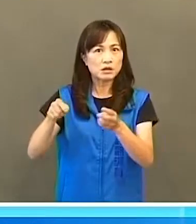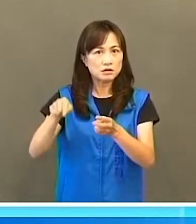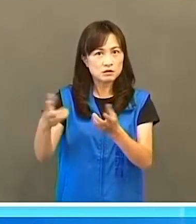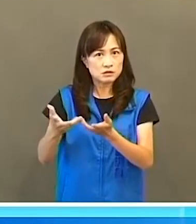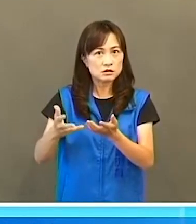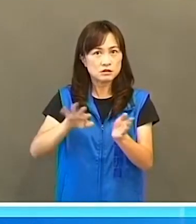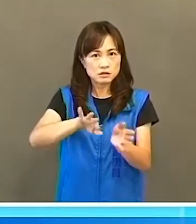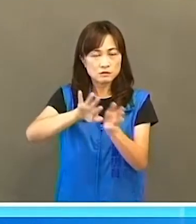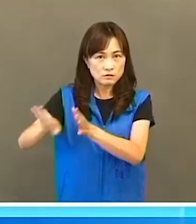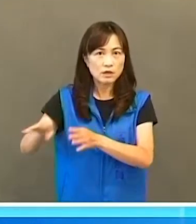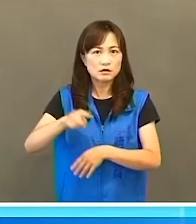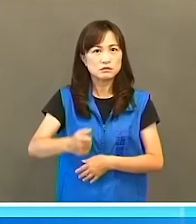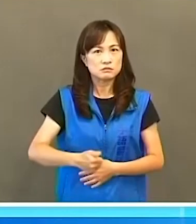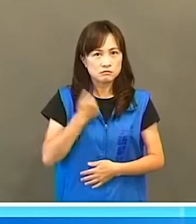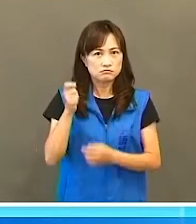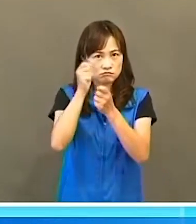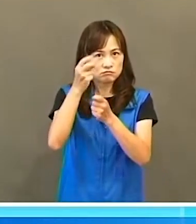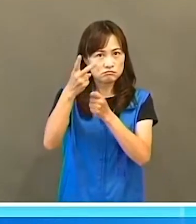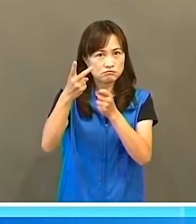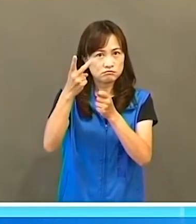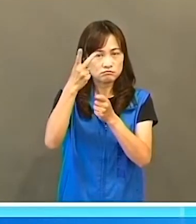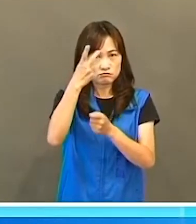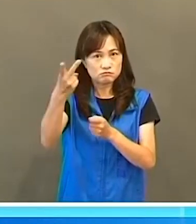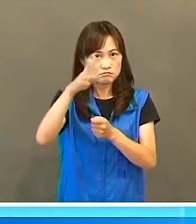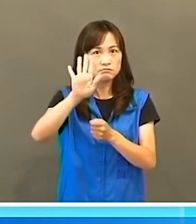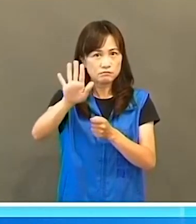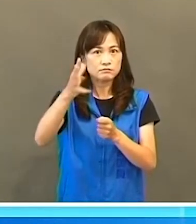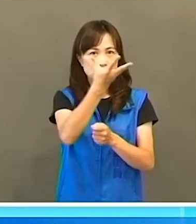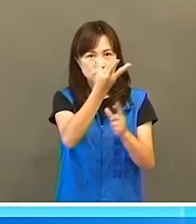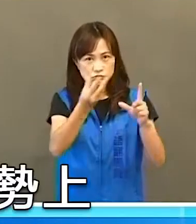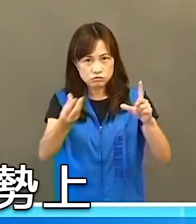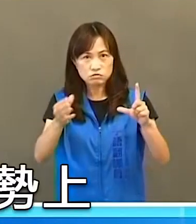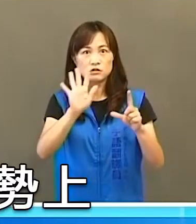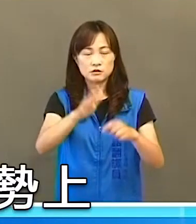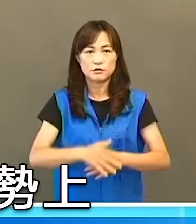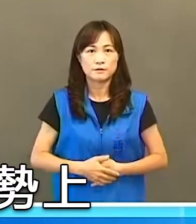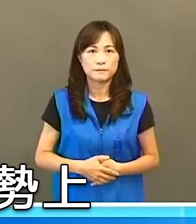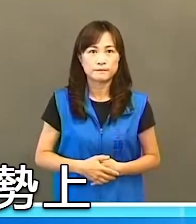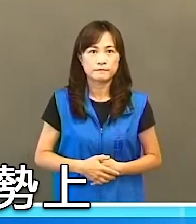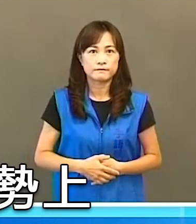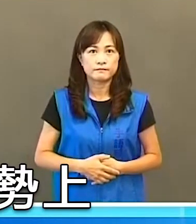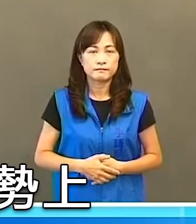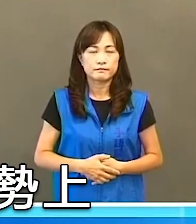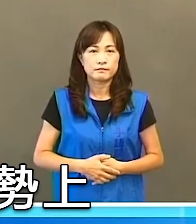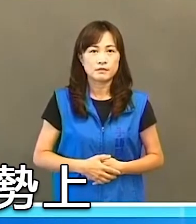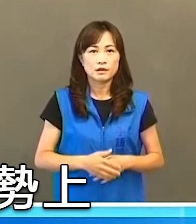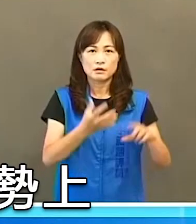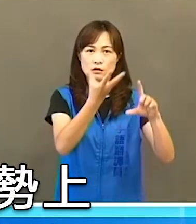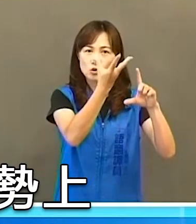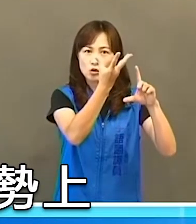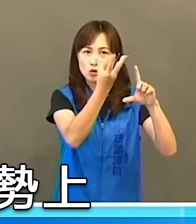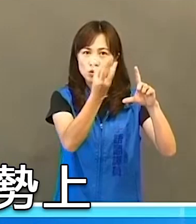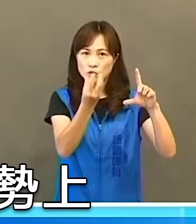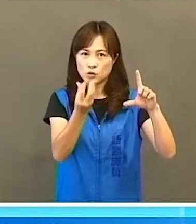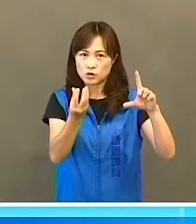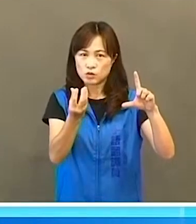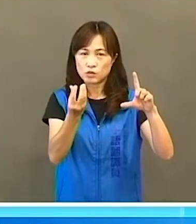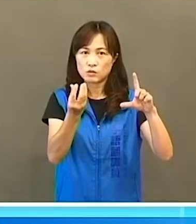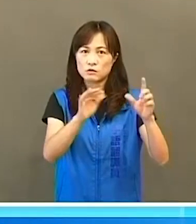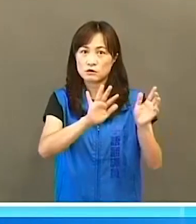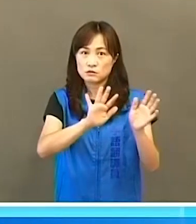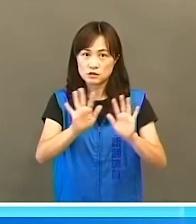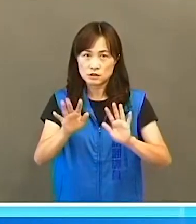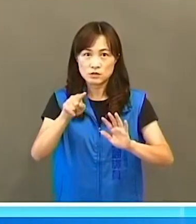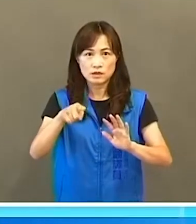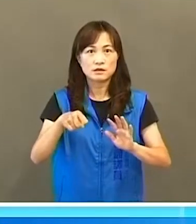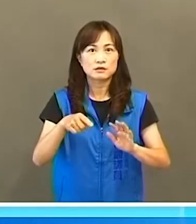要看这两天，也许还是有假日的效应问题，所以在下降的幅度跟趋势上是有